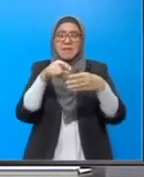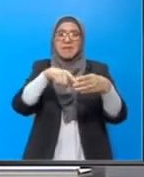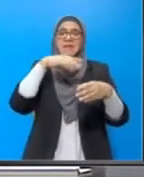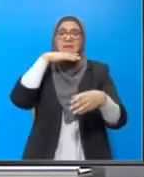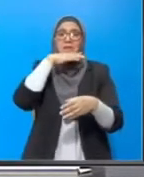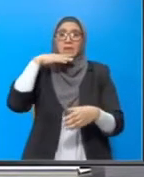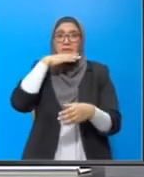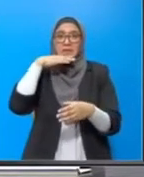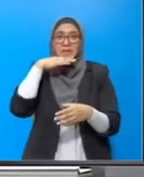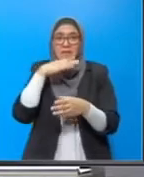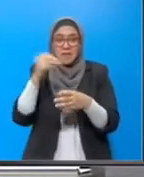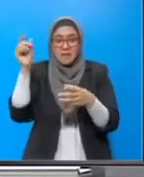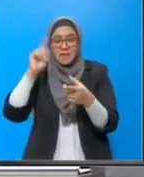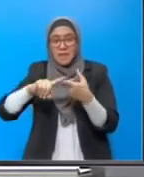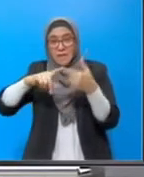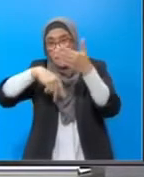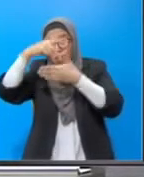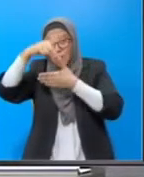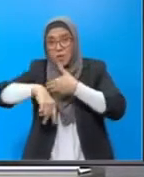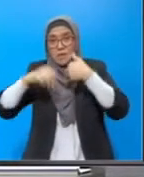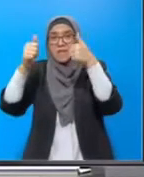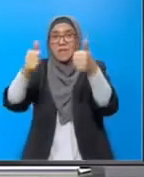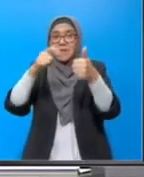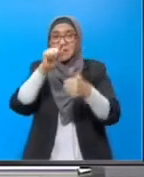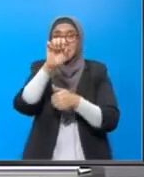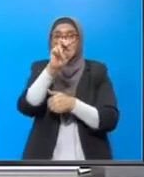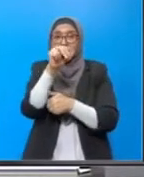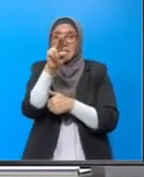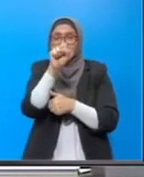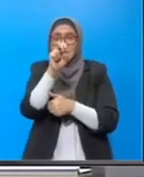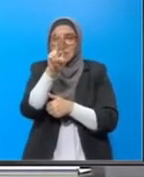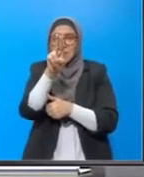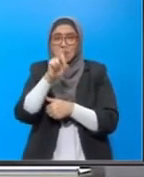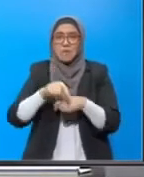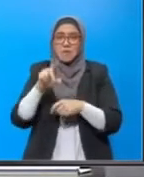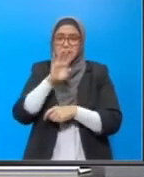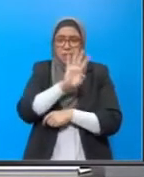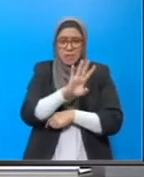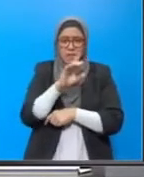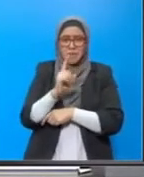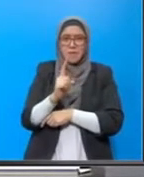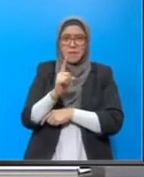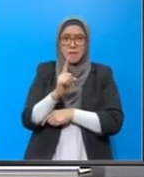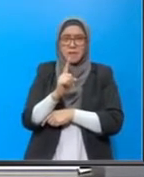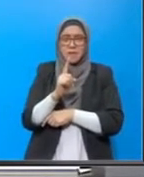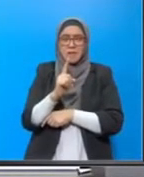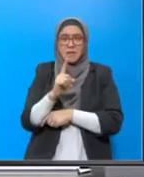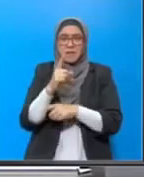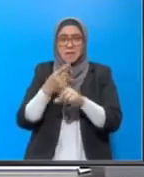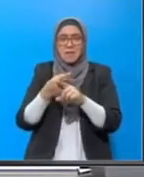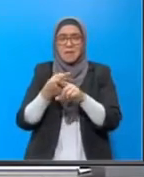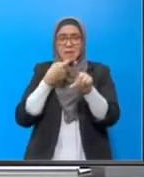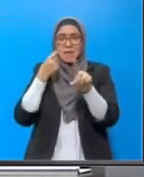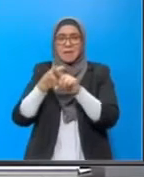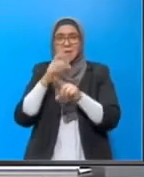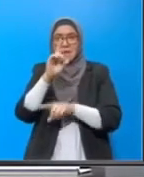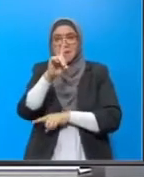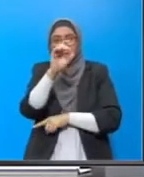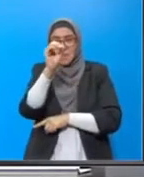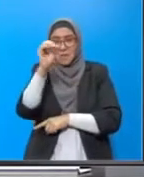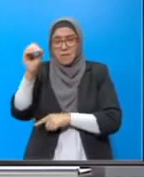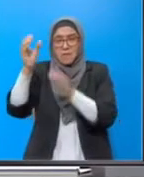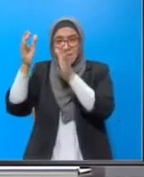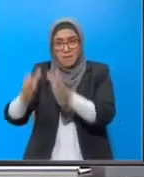Rintis the tenusu progradation USU itu tadi 41 peserta daripada 100 peserta adalah terdiri daripada